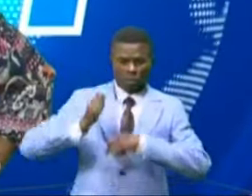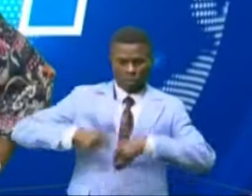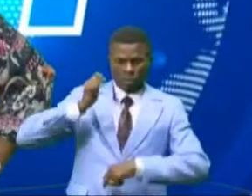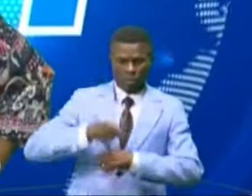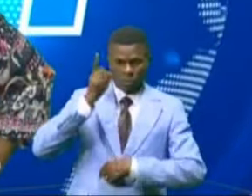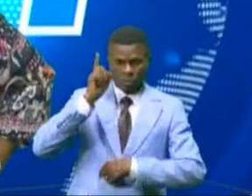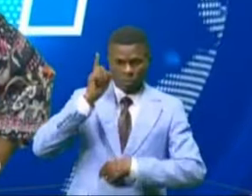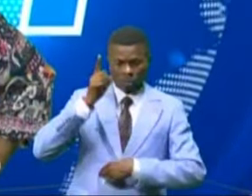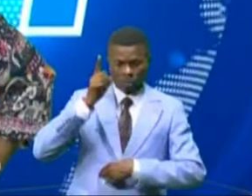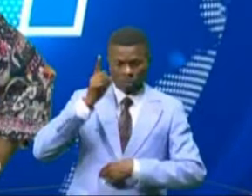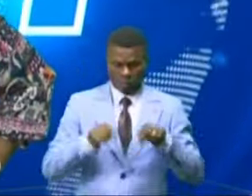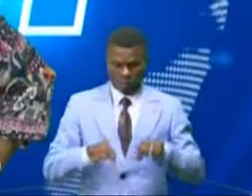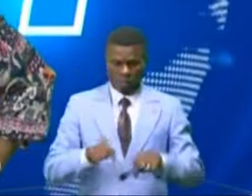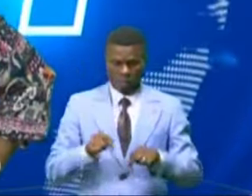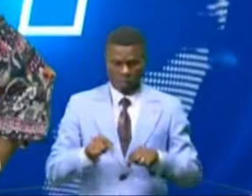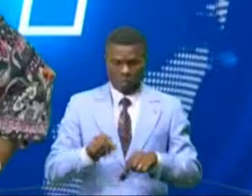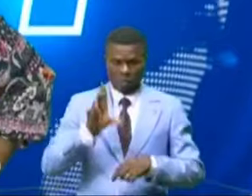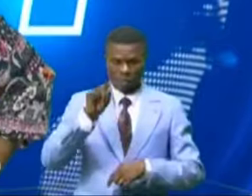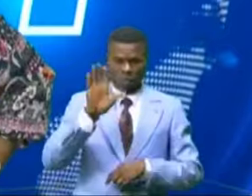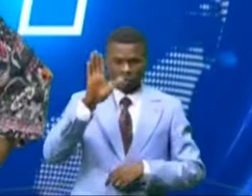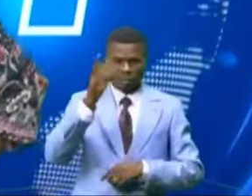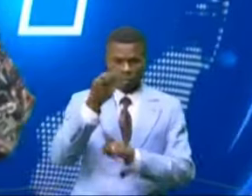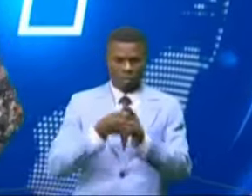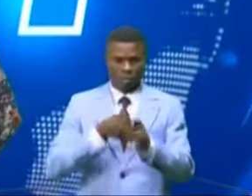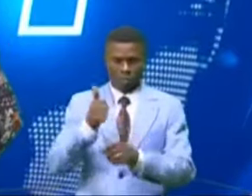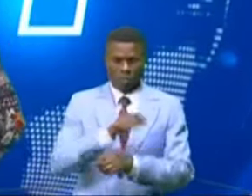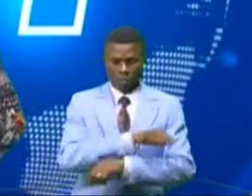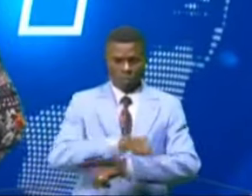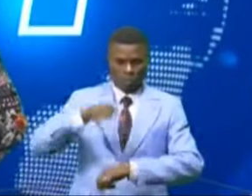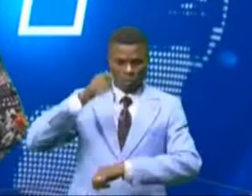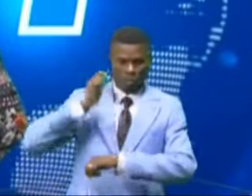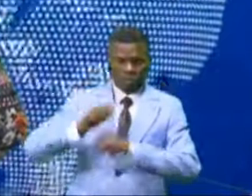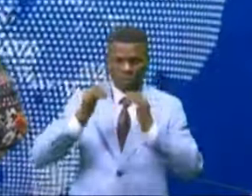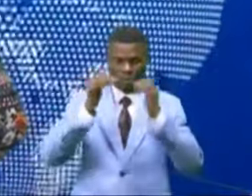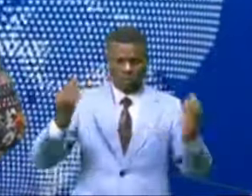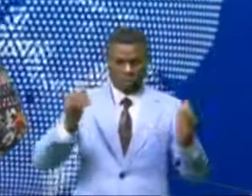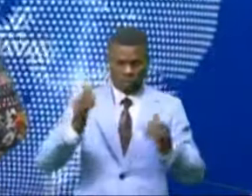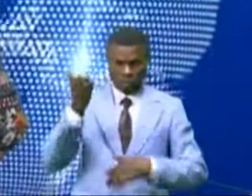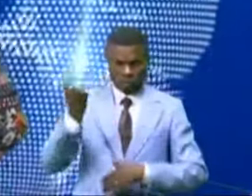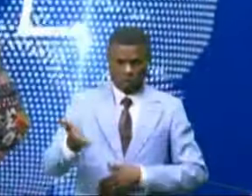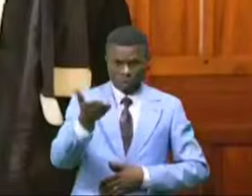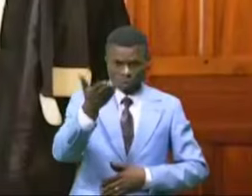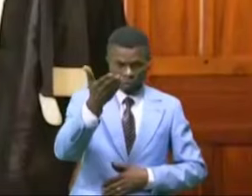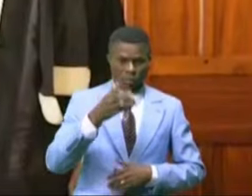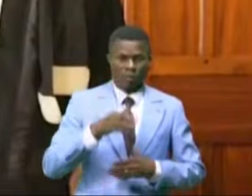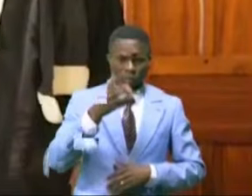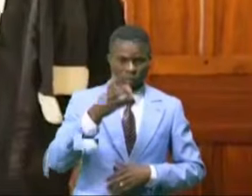eu lieu ce jeudi 5 juin 2024 au tribunal de paix d'Irumu. Regardez.